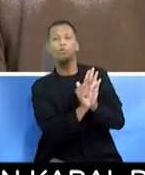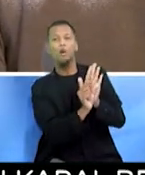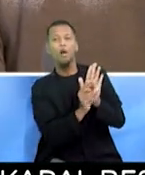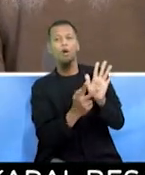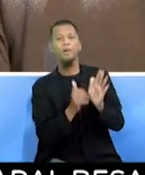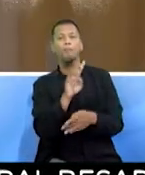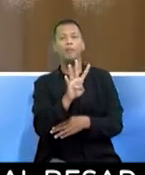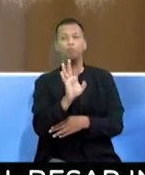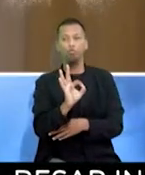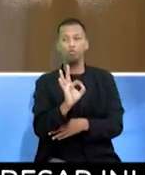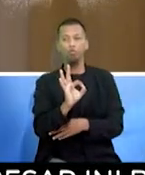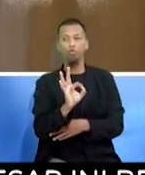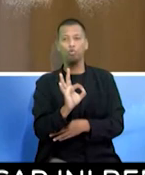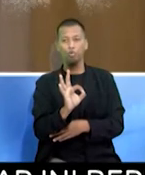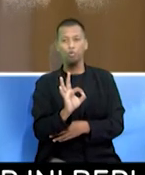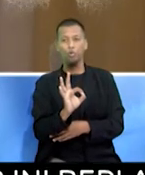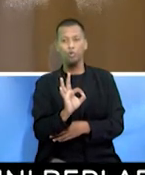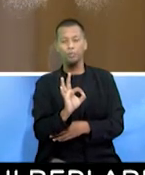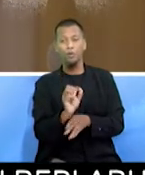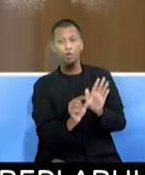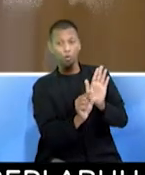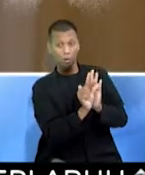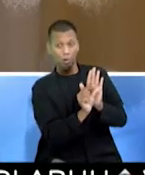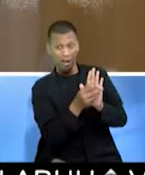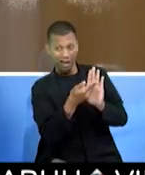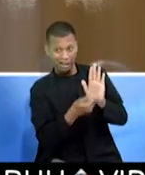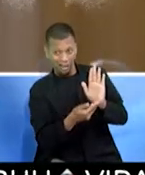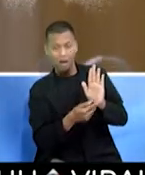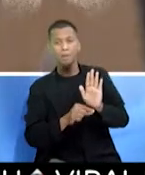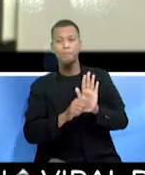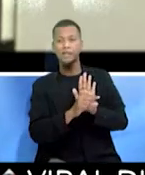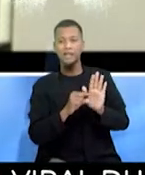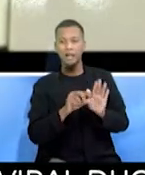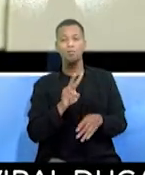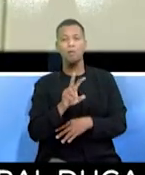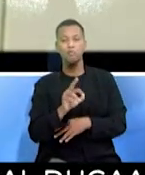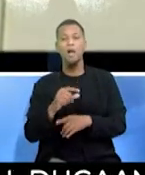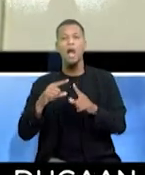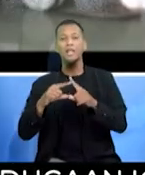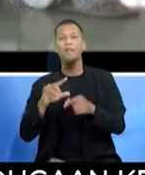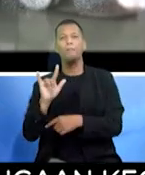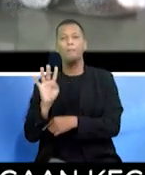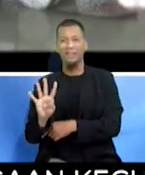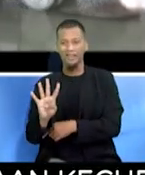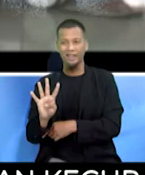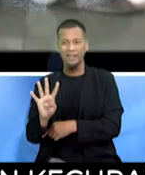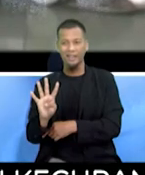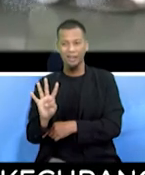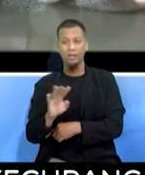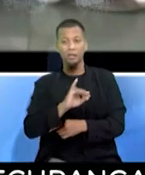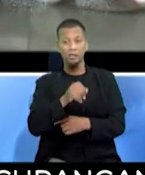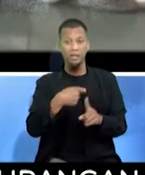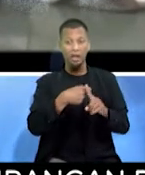SJSN. Kalau kita perhatikan di situ pada pasal 23 ayat 4 terhadap peserta JKN yang